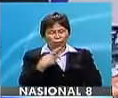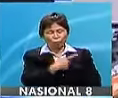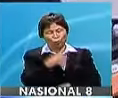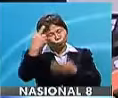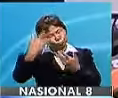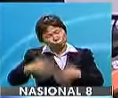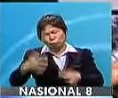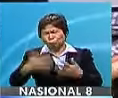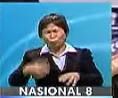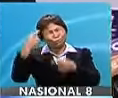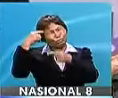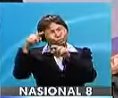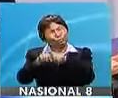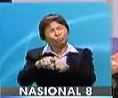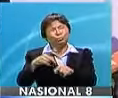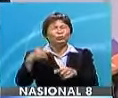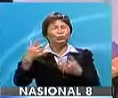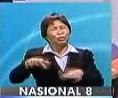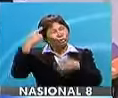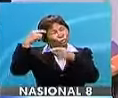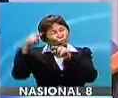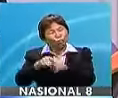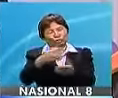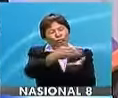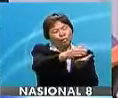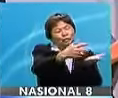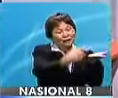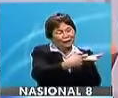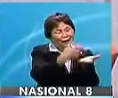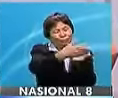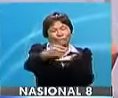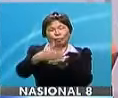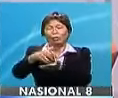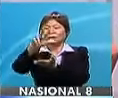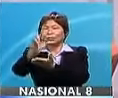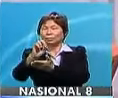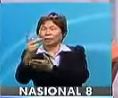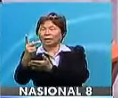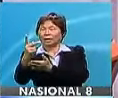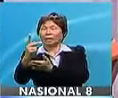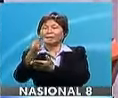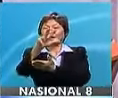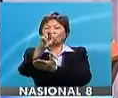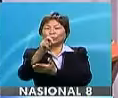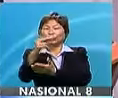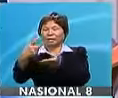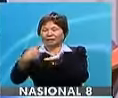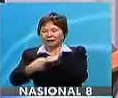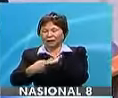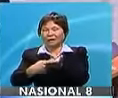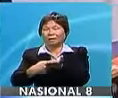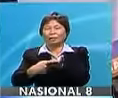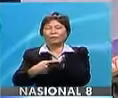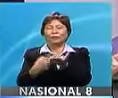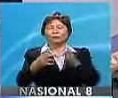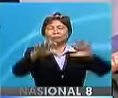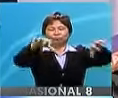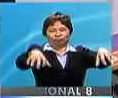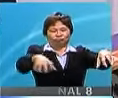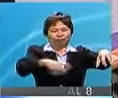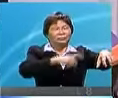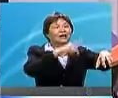bersetuju untuk membuat pengagihan tiket sebanyak 30,000 keping tiket kepada kedua-dua